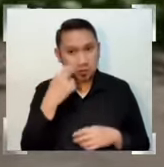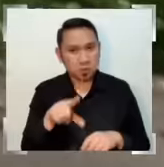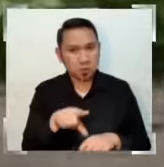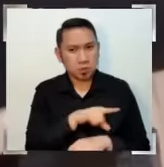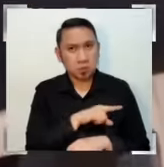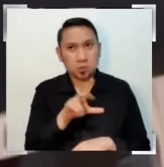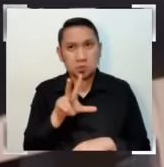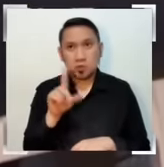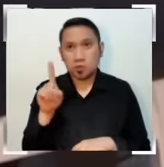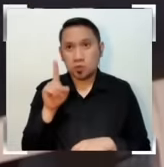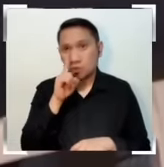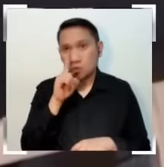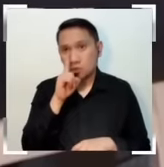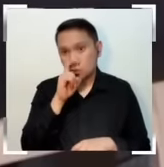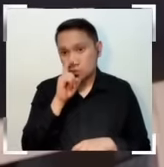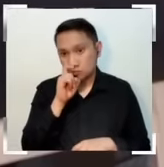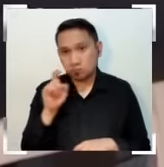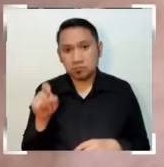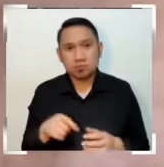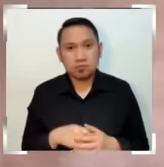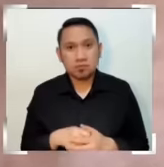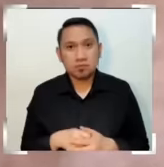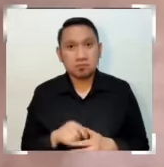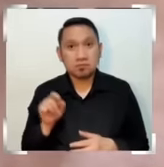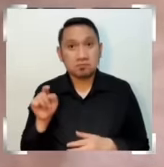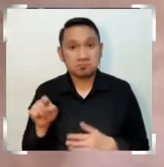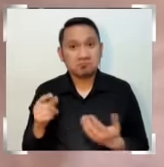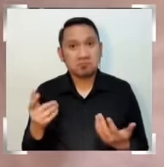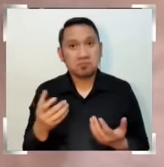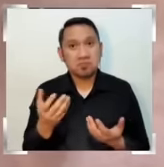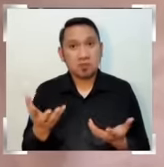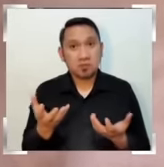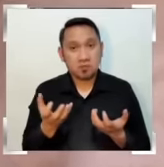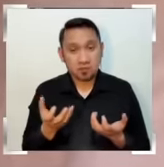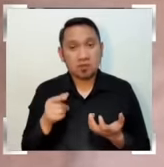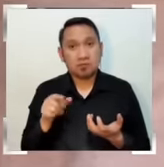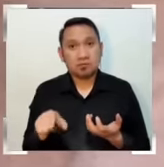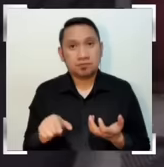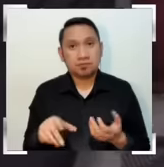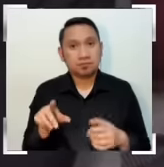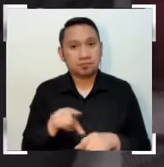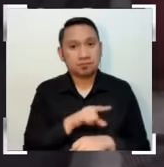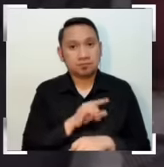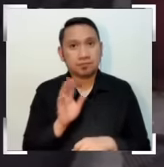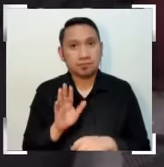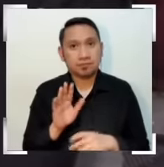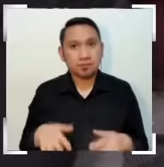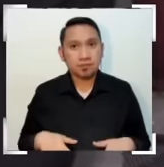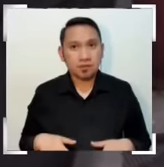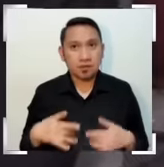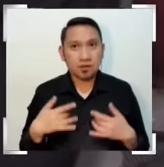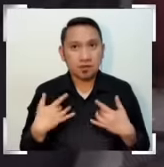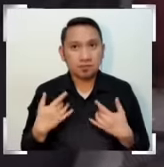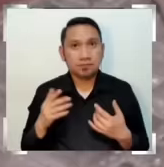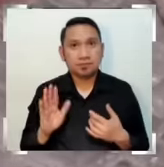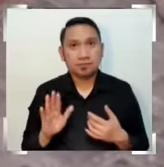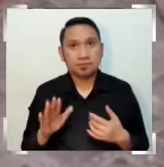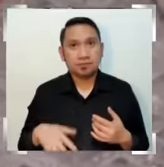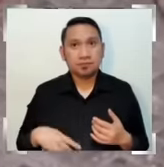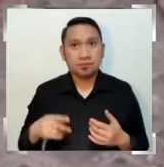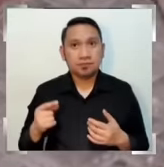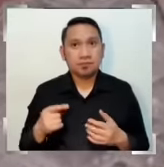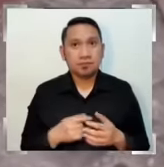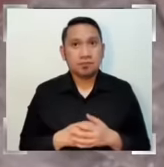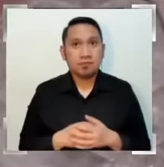Bobby. Kung siya raw ang masusunod, gusto rin ni Jay na sintagal ng buhay ni Bobby, ang buhay ng aso niyang si Phil.